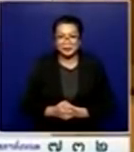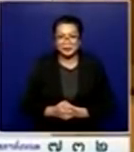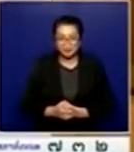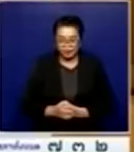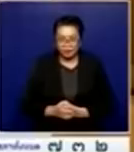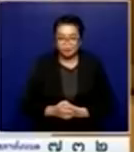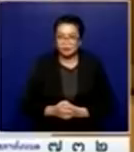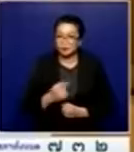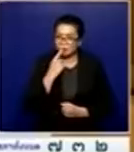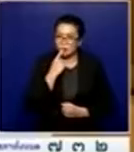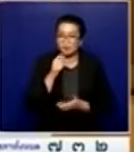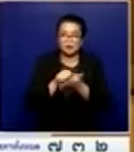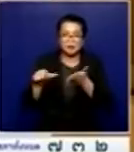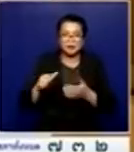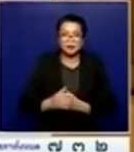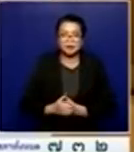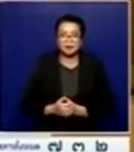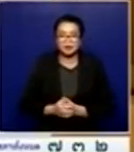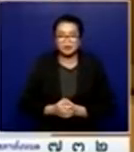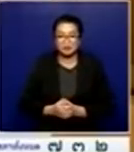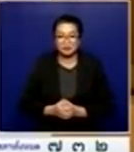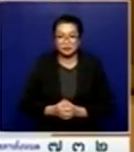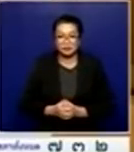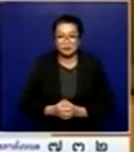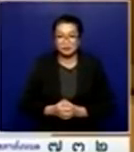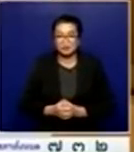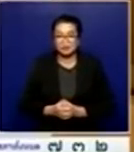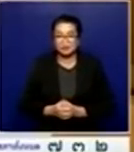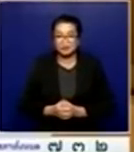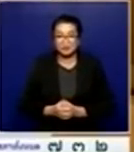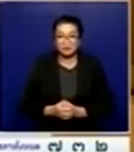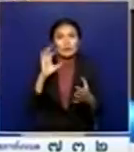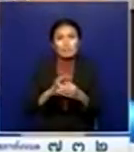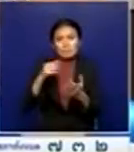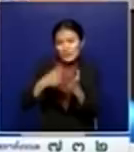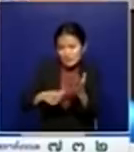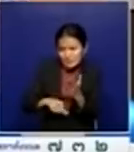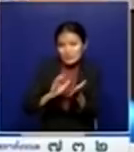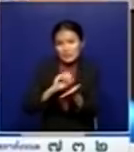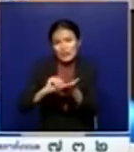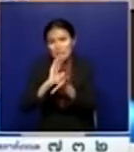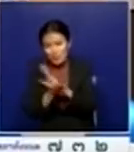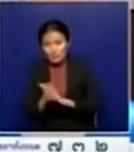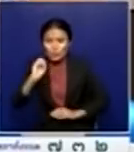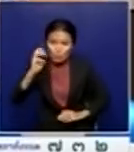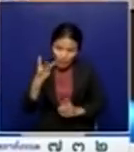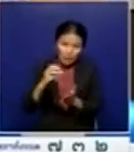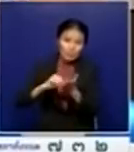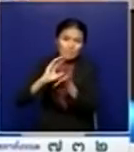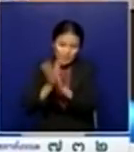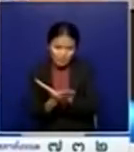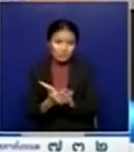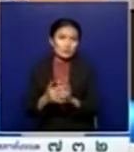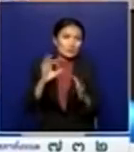จะมีการอธิบายเรื่องนี้ได้นอนนะครับครับเป็นญัตติที่ขอให้ทางและสะพานเนี่ยนะครับส่งเรื่องให้สาระนูน